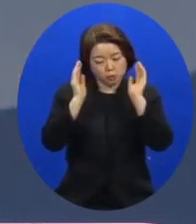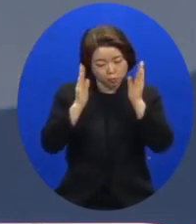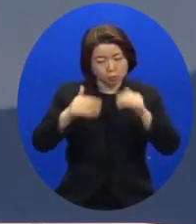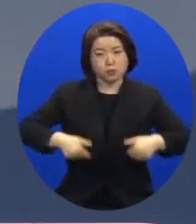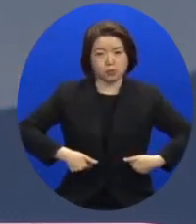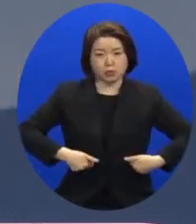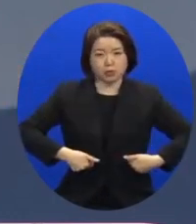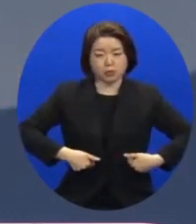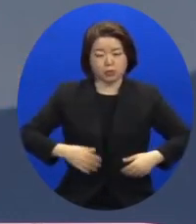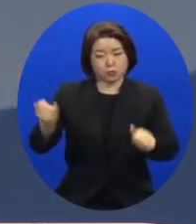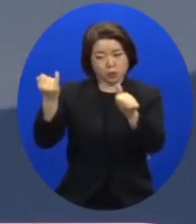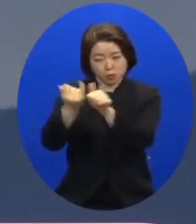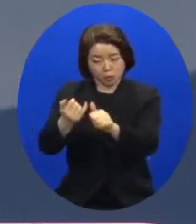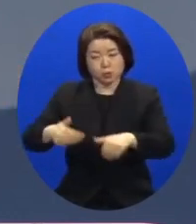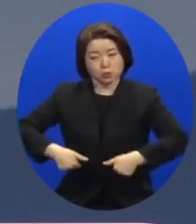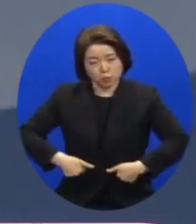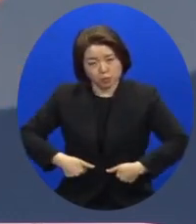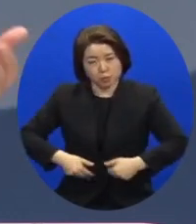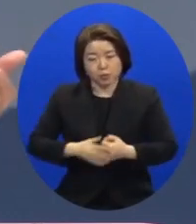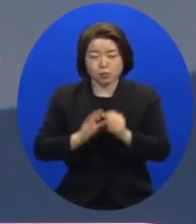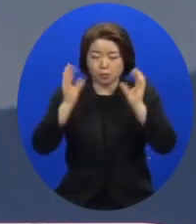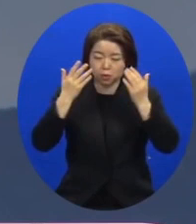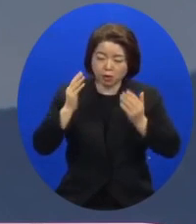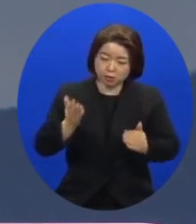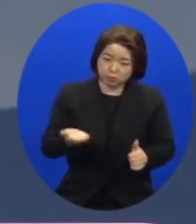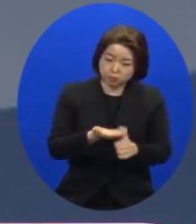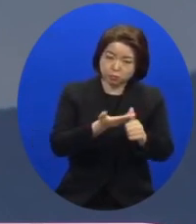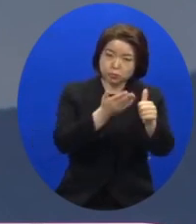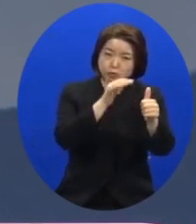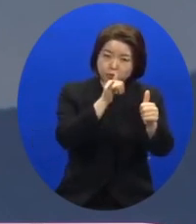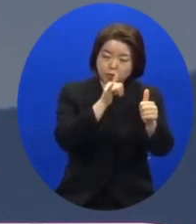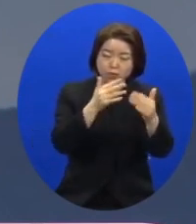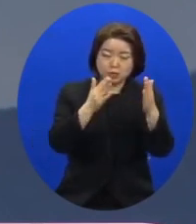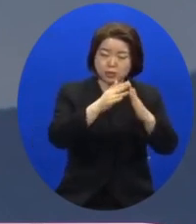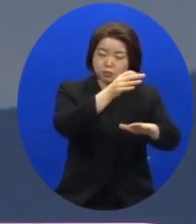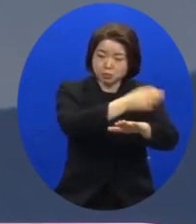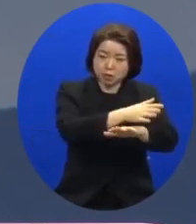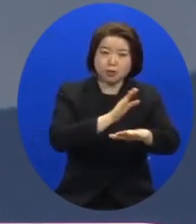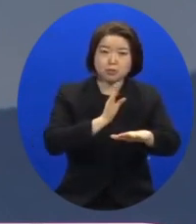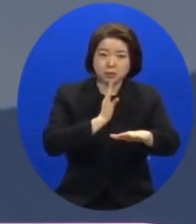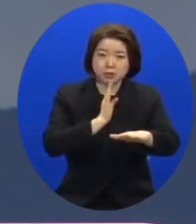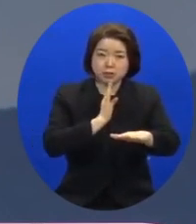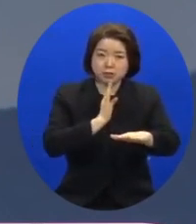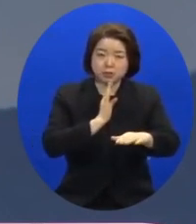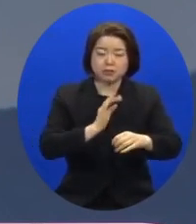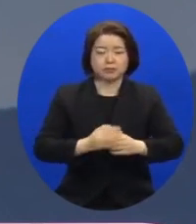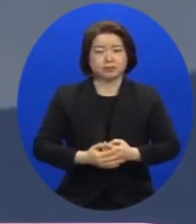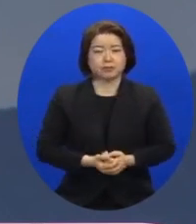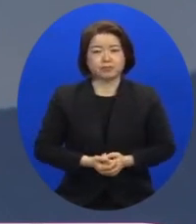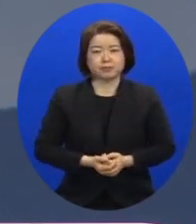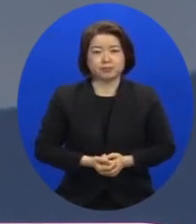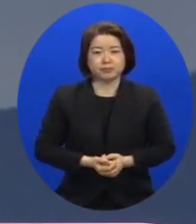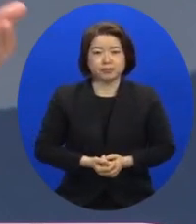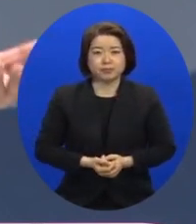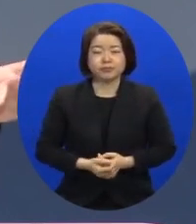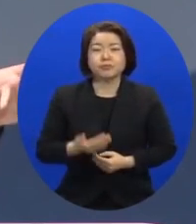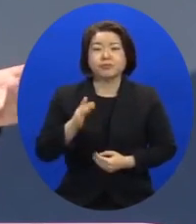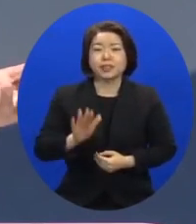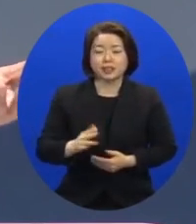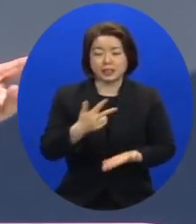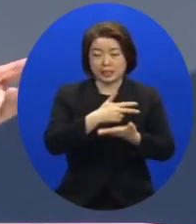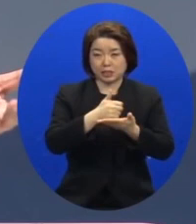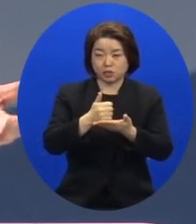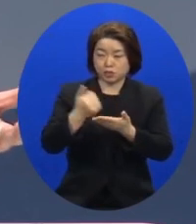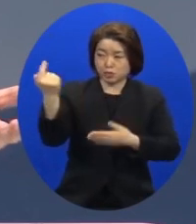해야되고 결혼도 해야되고 애도 길러야 되고 집도 사회 되는 거죠 근데 주님